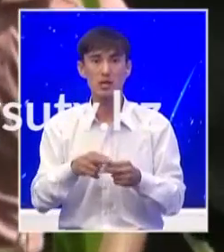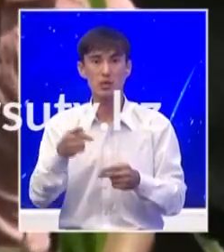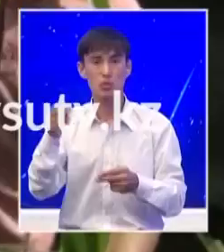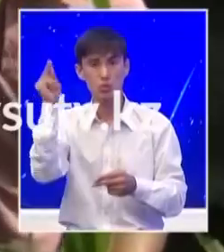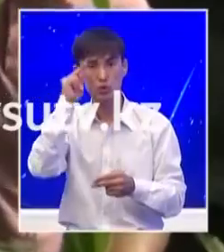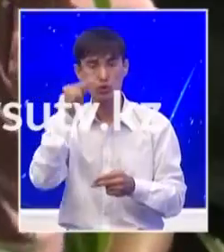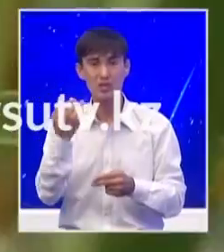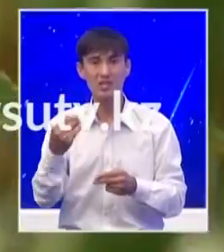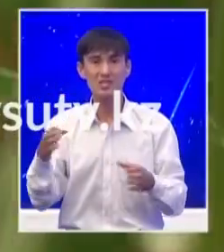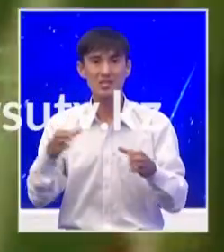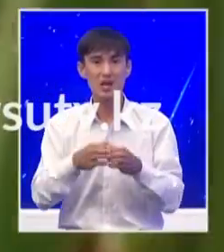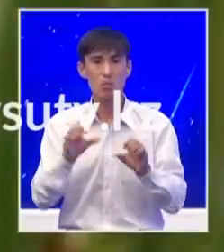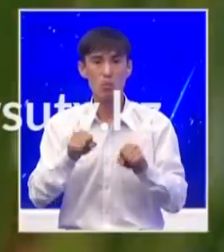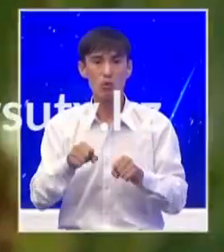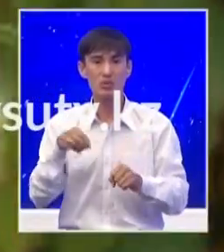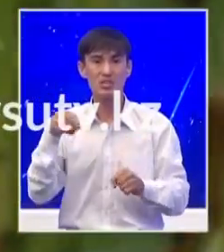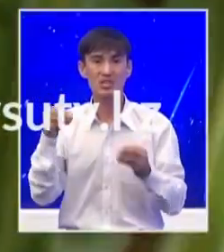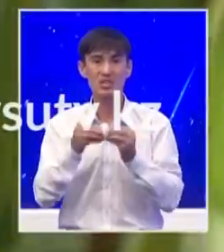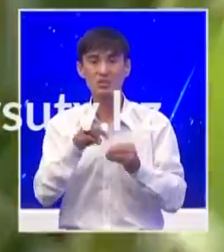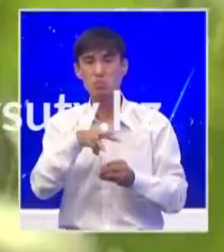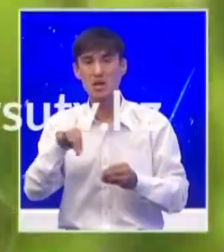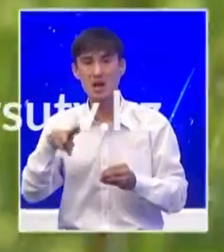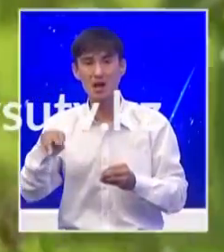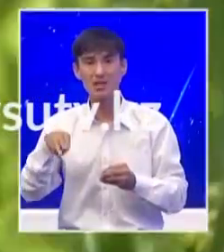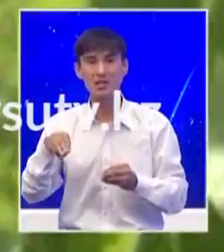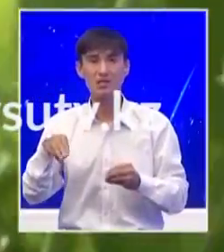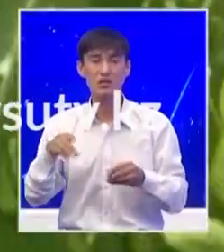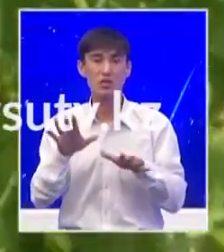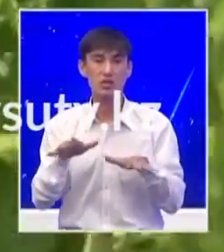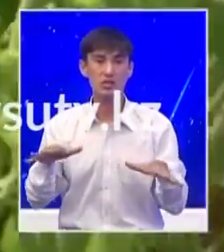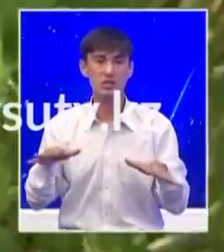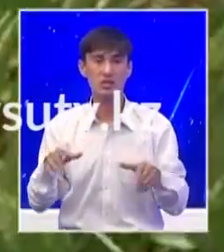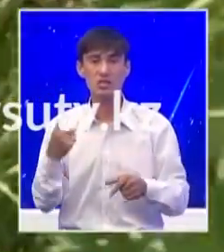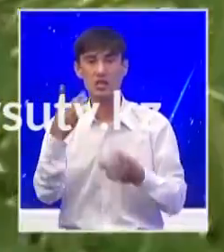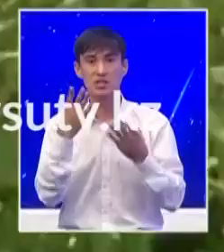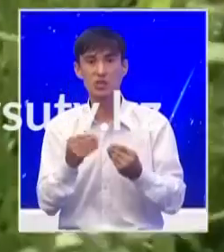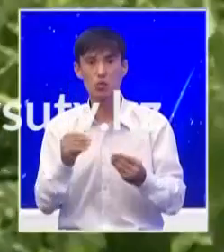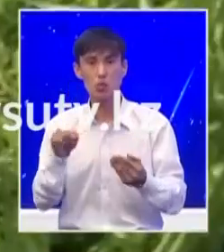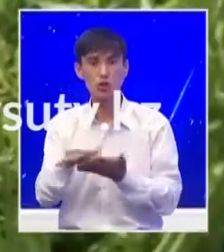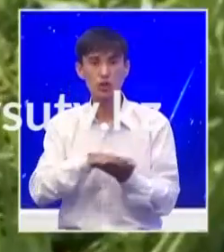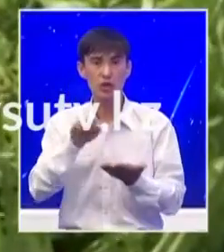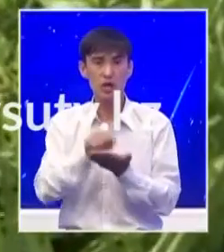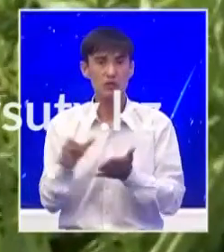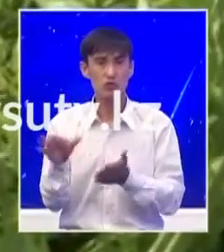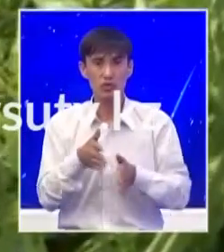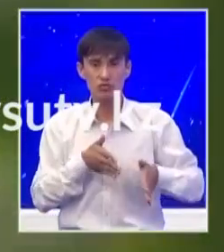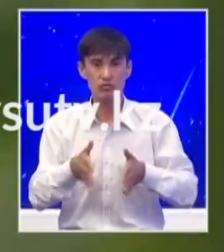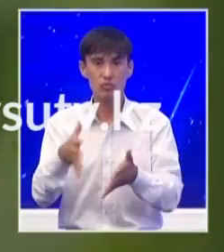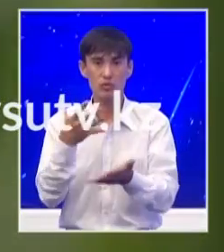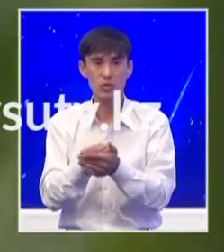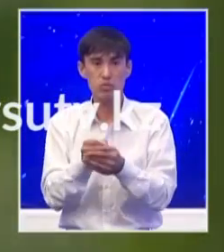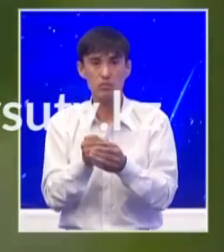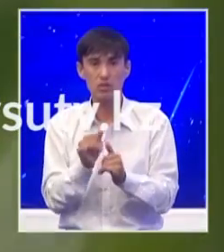их стаи могут достигать численности 10 миллиардов особей. За день стая, уничтожая все на своем пути и попутно